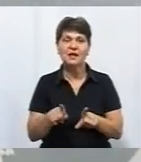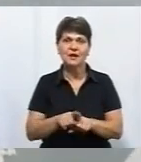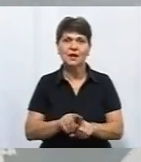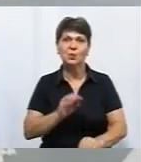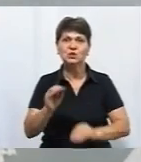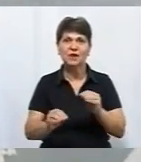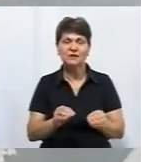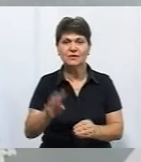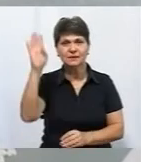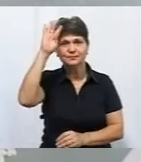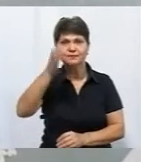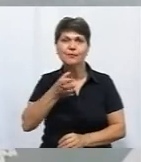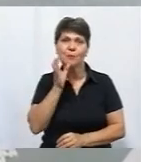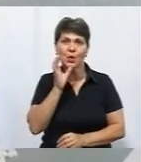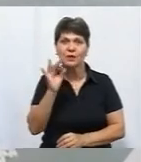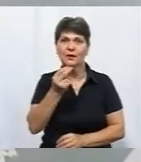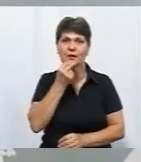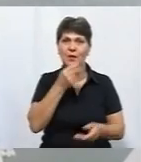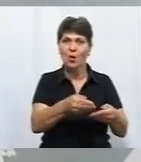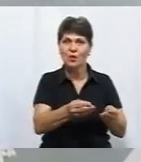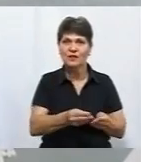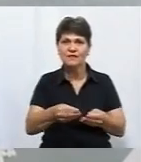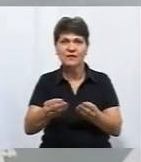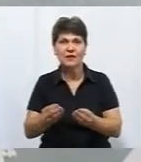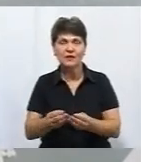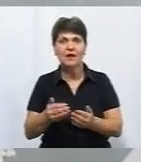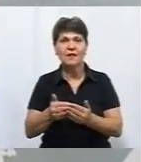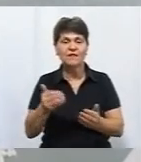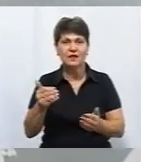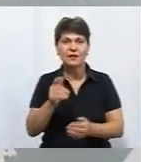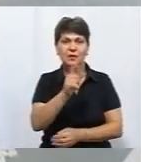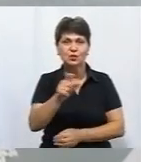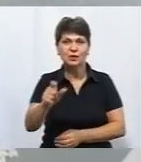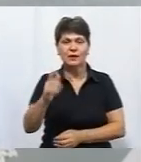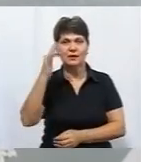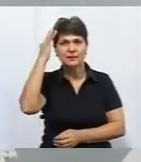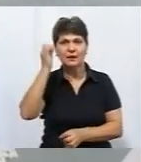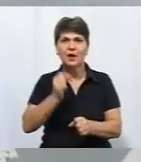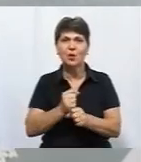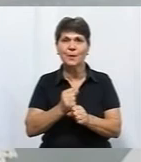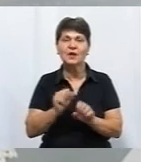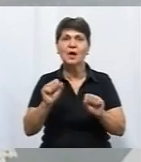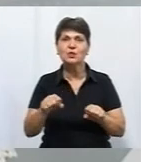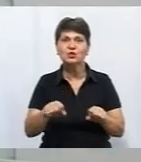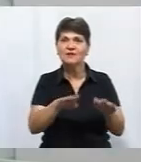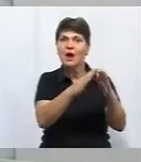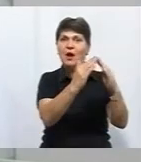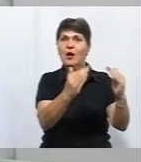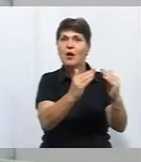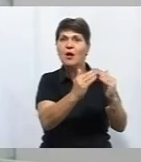годівниці. Також вступила така ідея від людей, щоб робити якісь, можливо, будки для